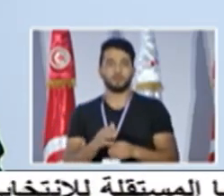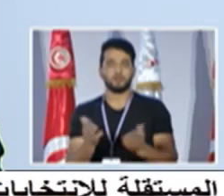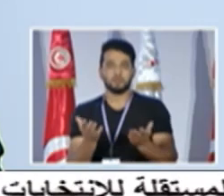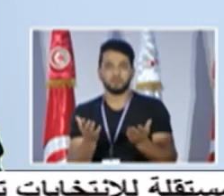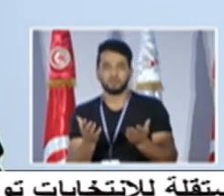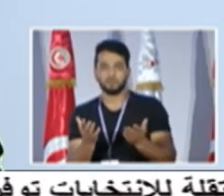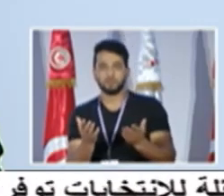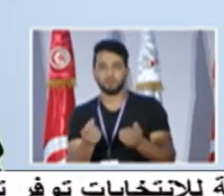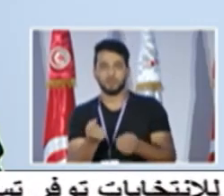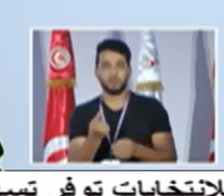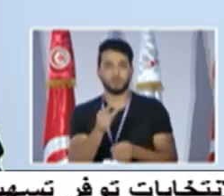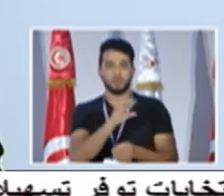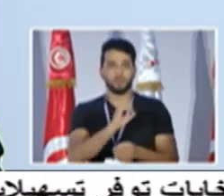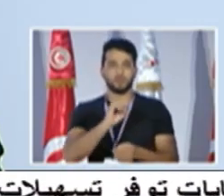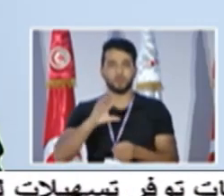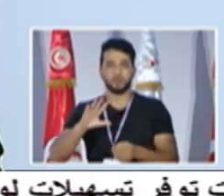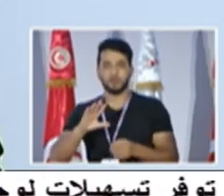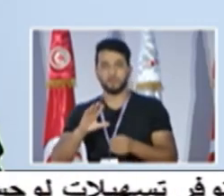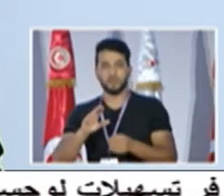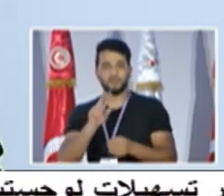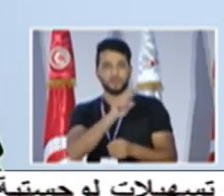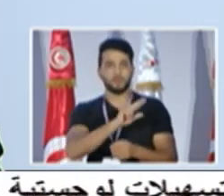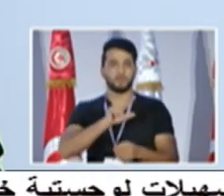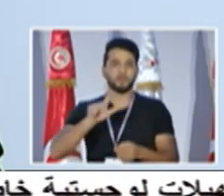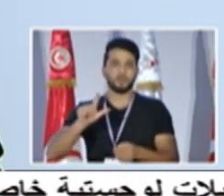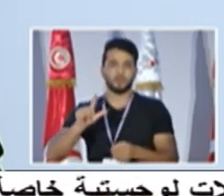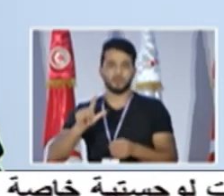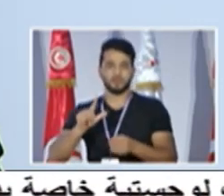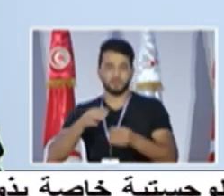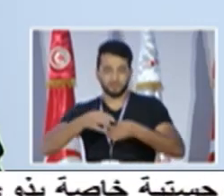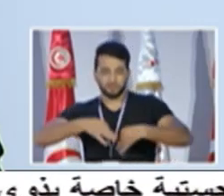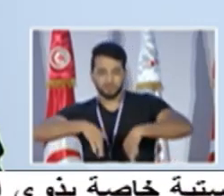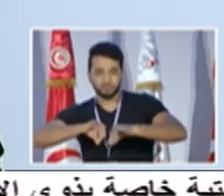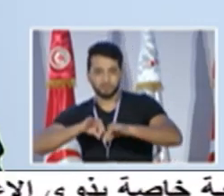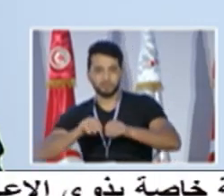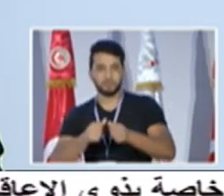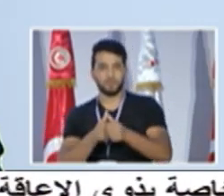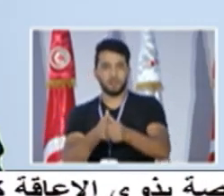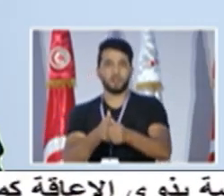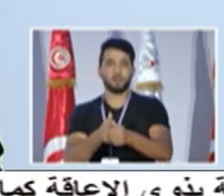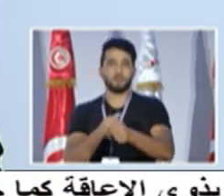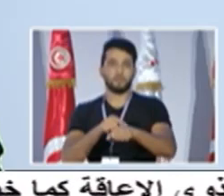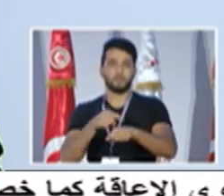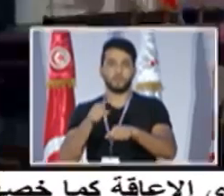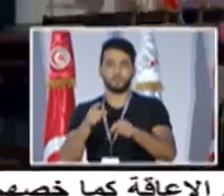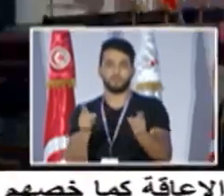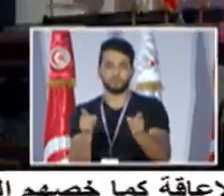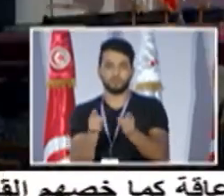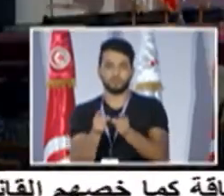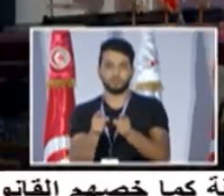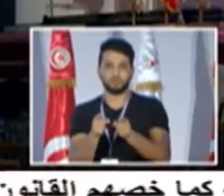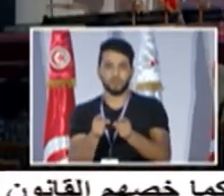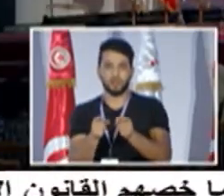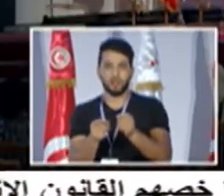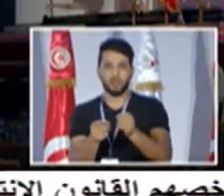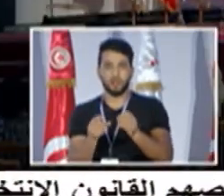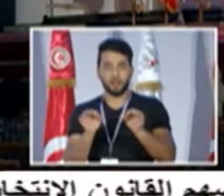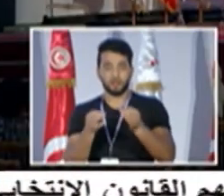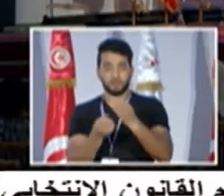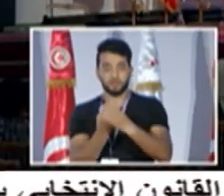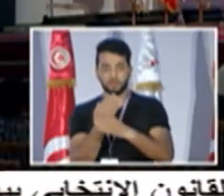مائه وسبعه وثلاثين مكتب اقتراع اذا ما يحلوا العشره اصبح